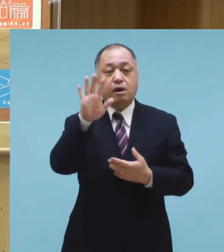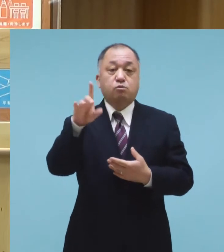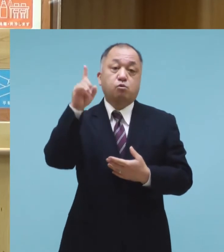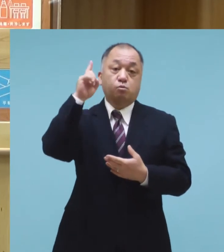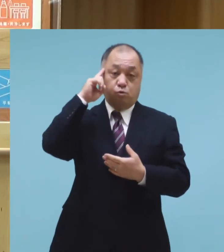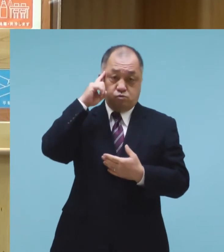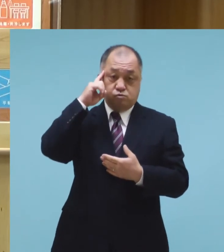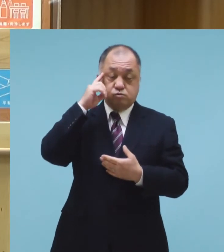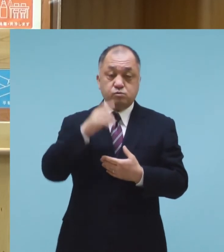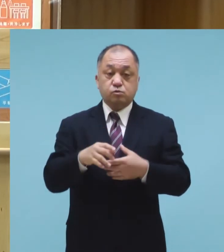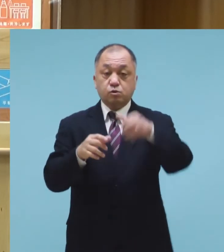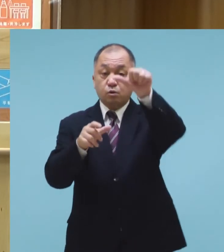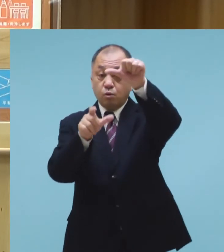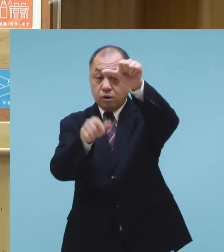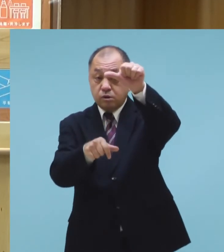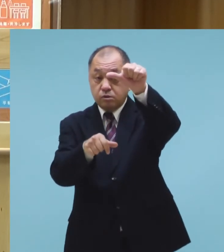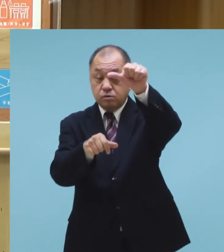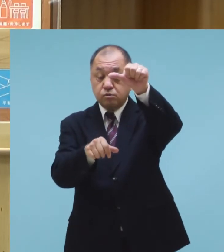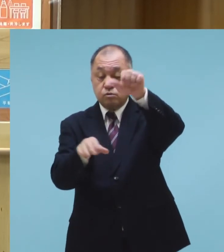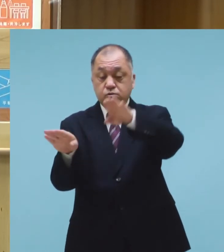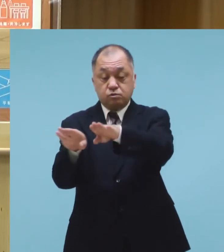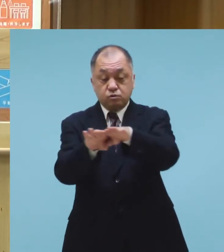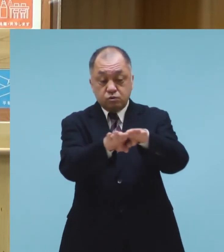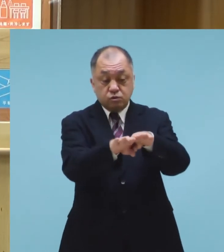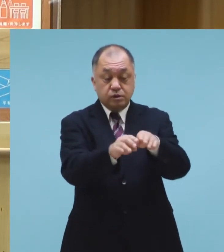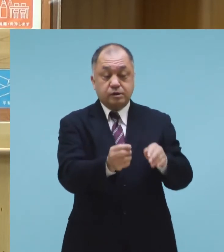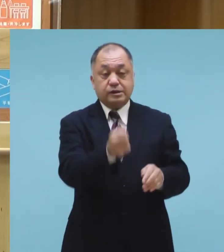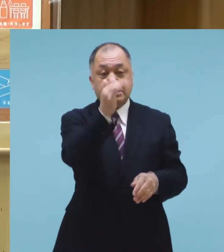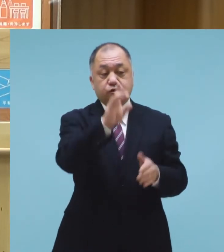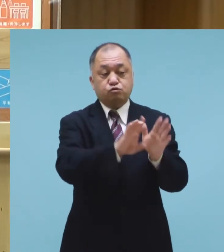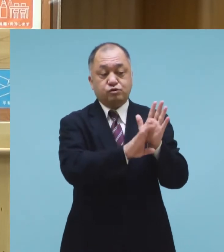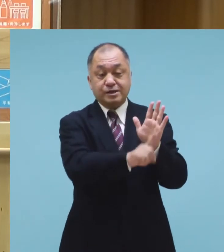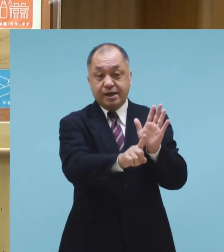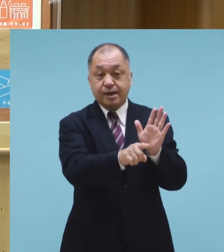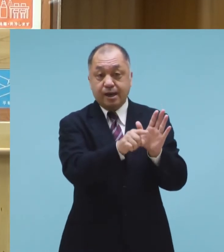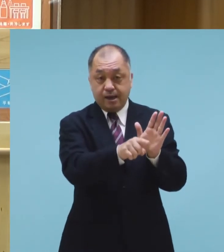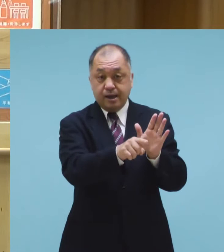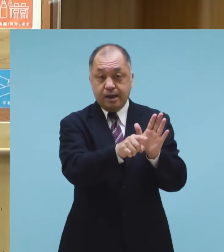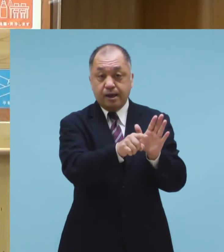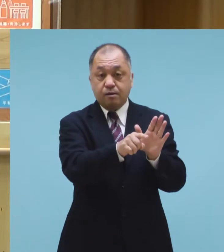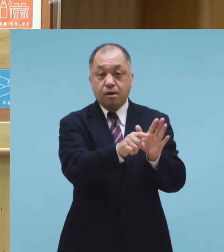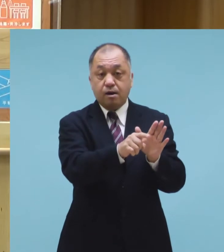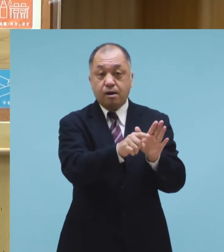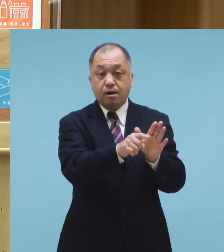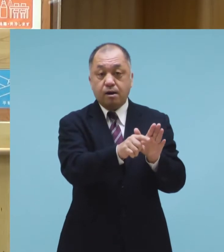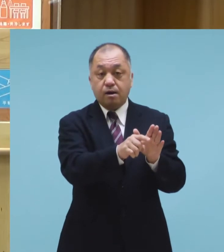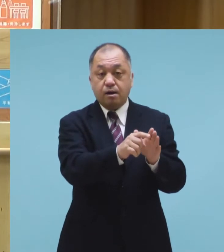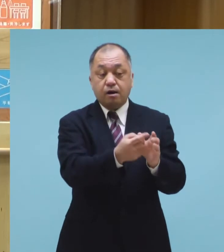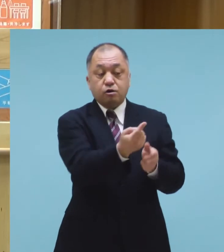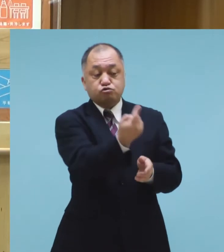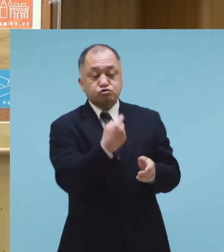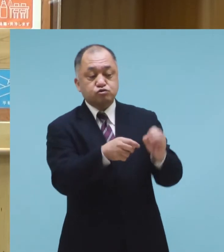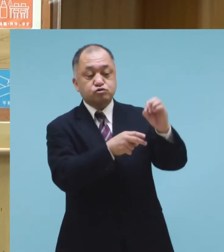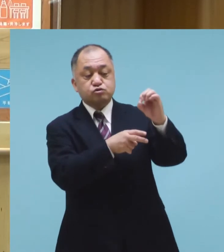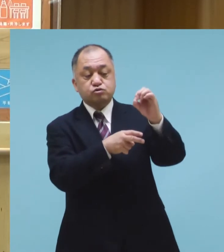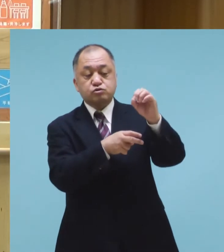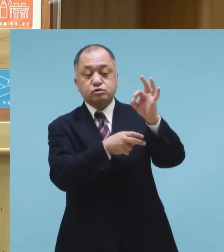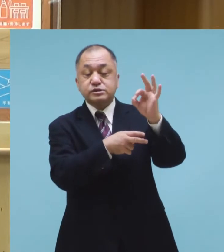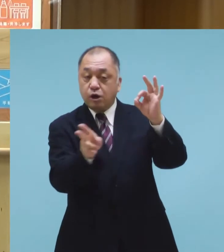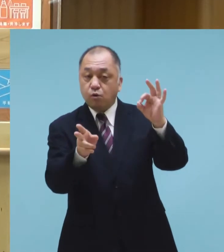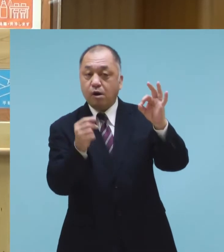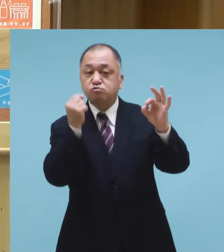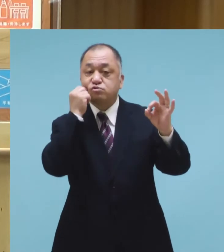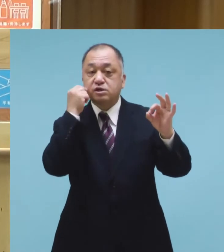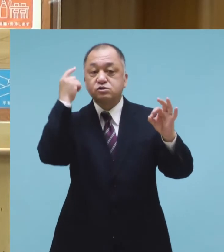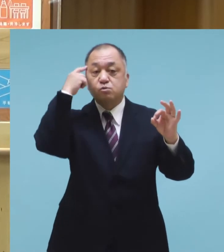ーク緊急事態宣言出てるところから人それはゼロになるっていうことでは多分私はないと思って